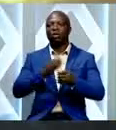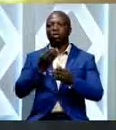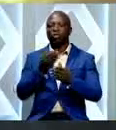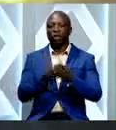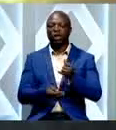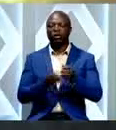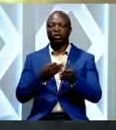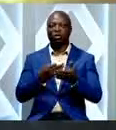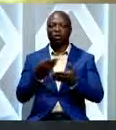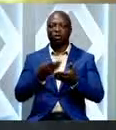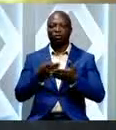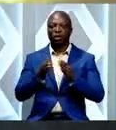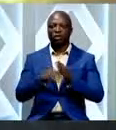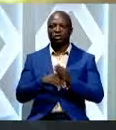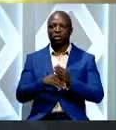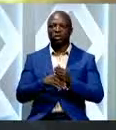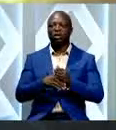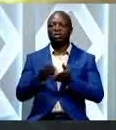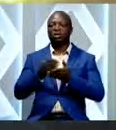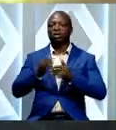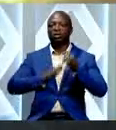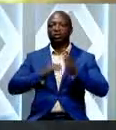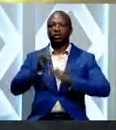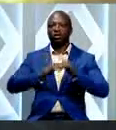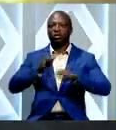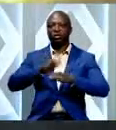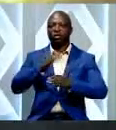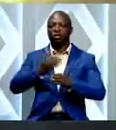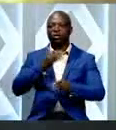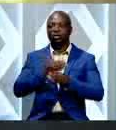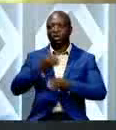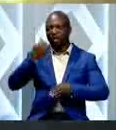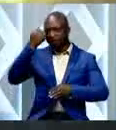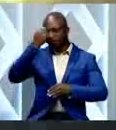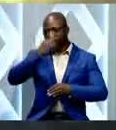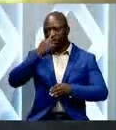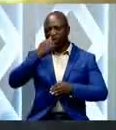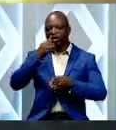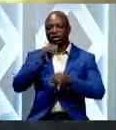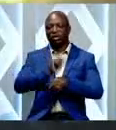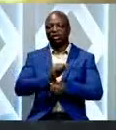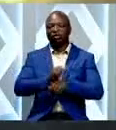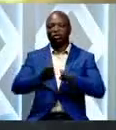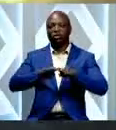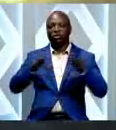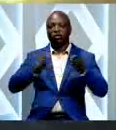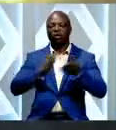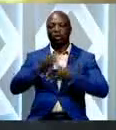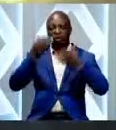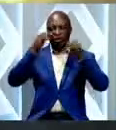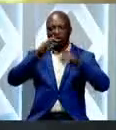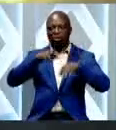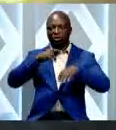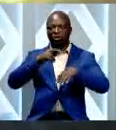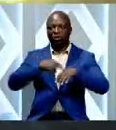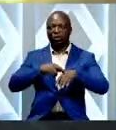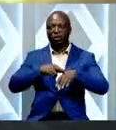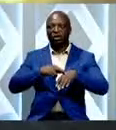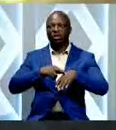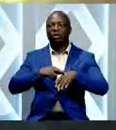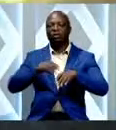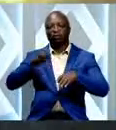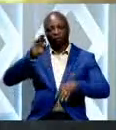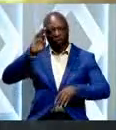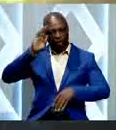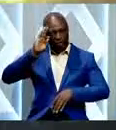de financement des infrastructures sur le continent africain. Les travaux sont ouverts par le président de la République,